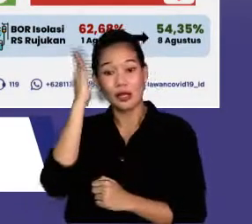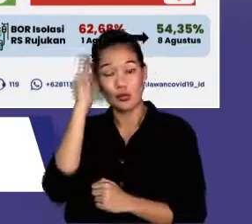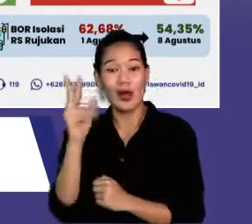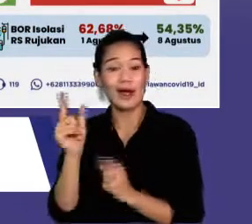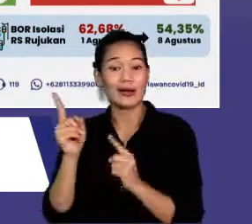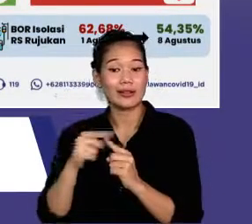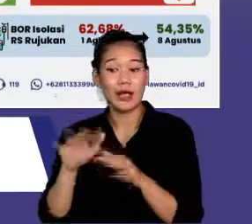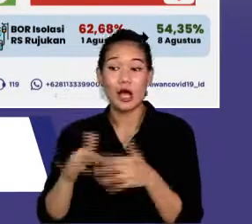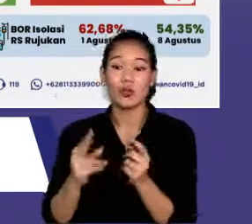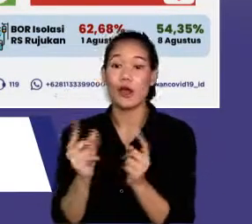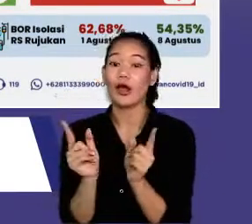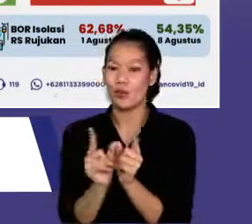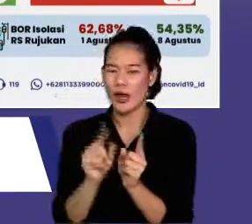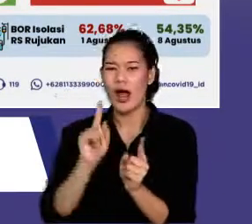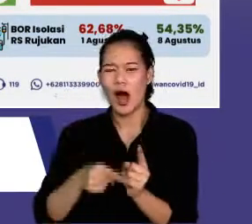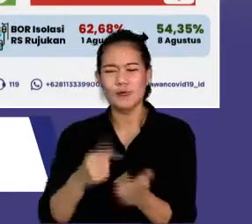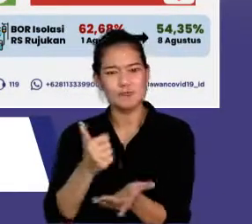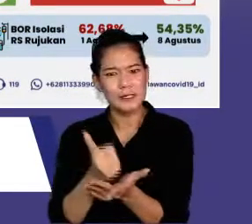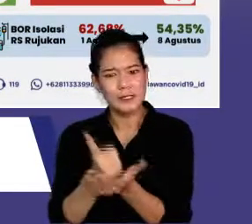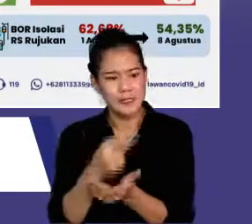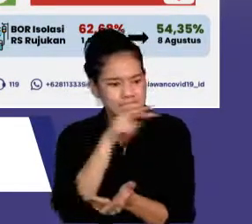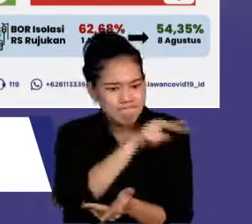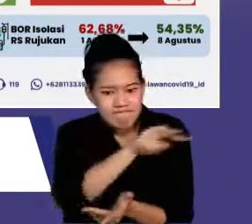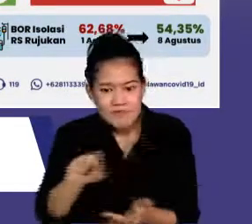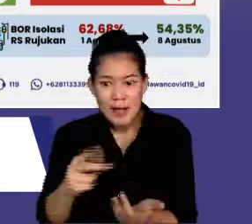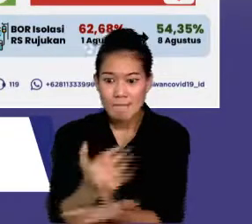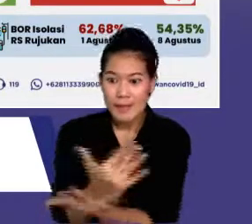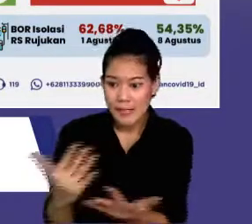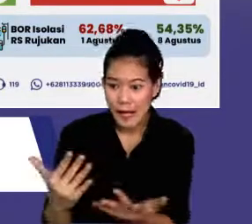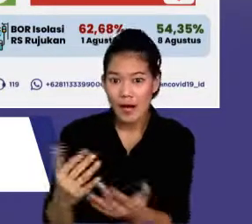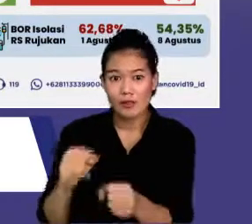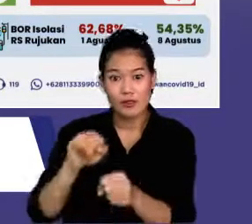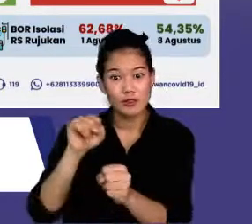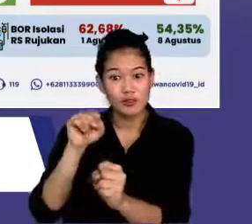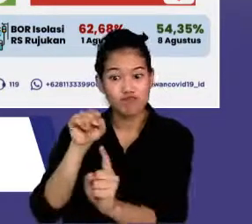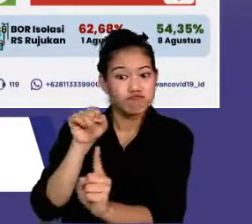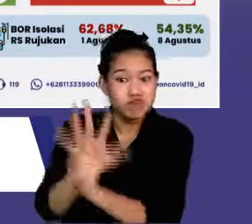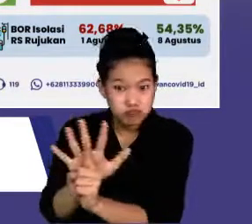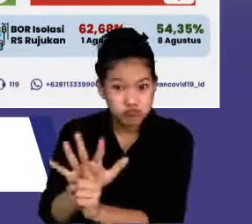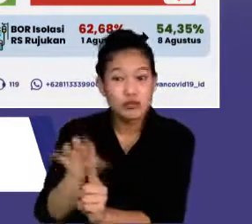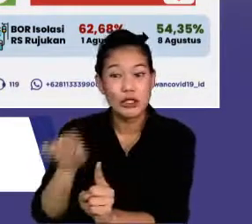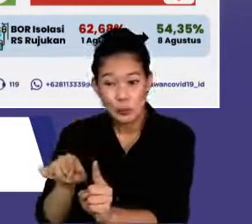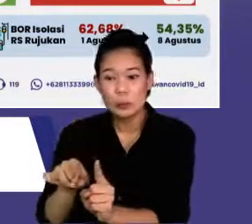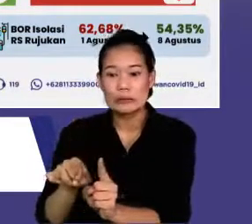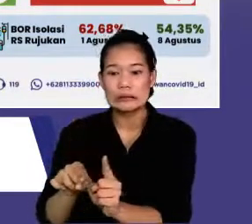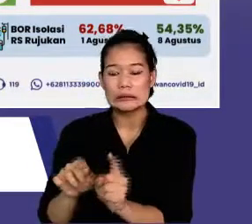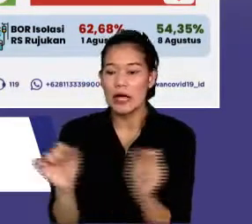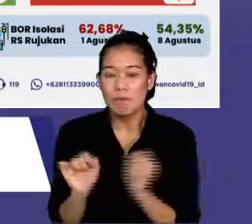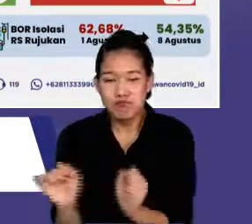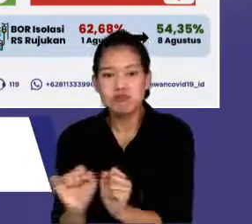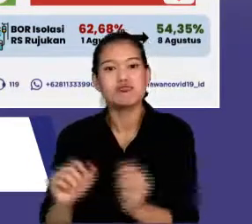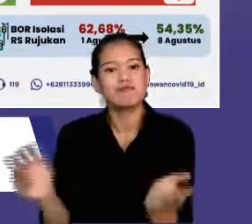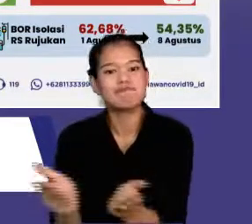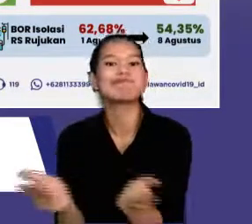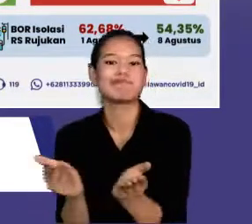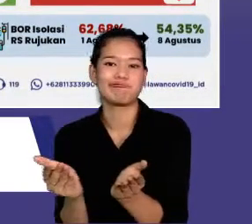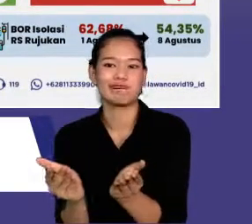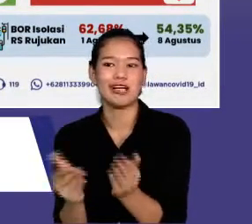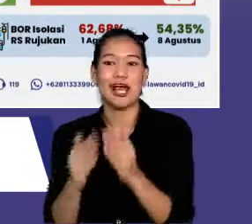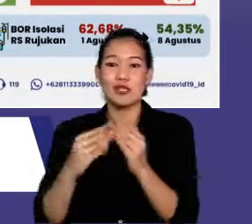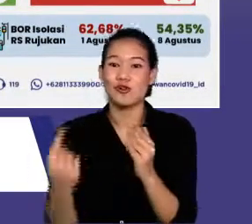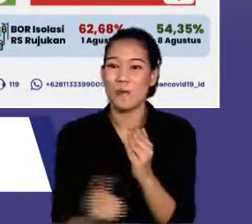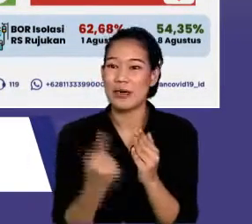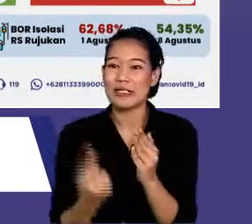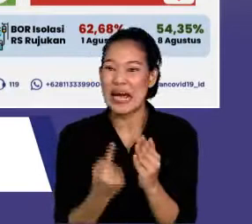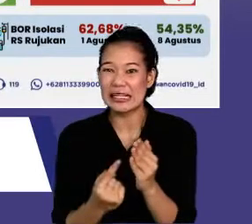RT atau RW dapat memastikan warganya yang terinfeksi copied 19 tidak terlambat ditangani dan tidak diisolasi